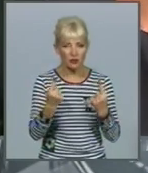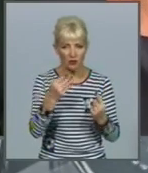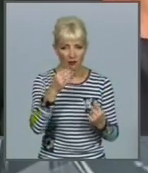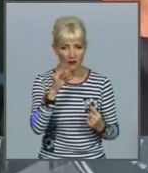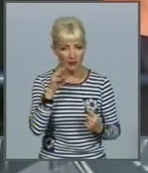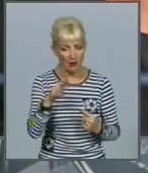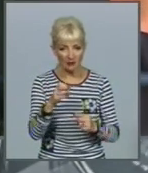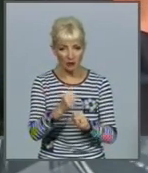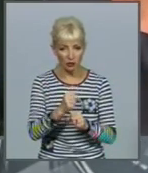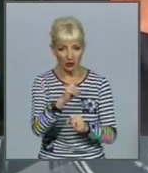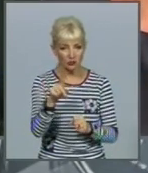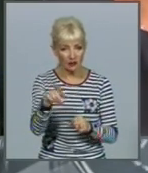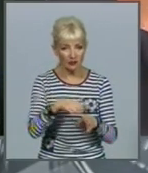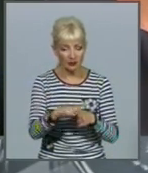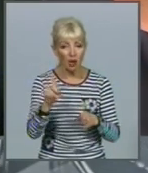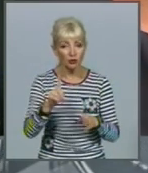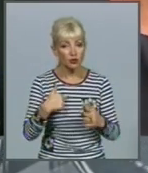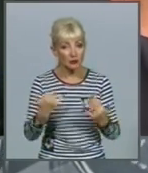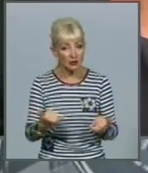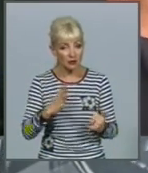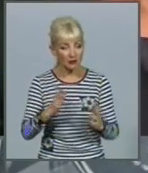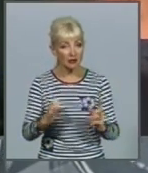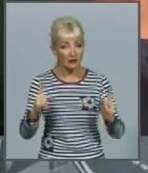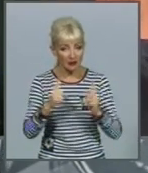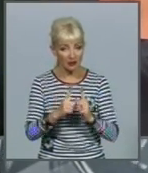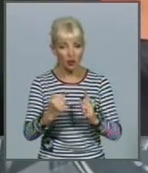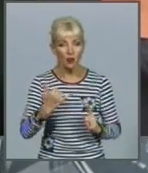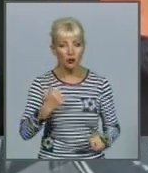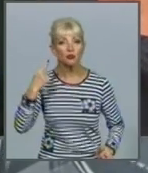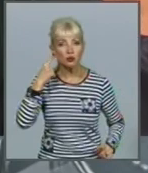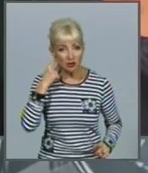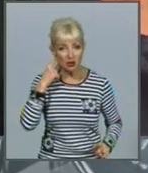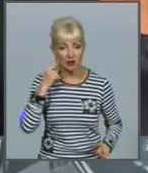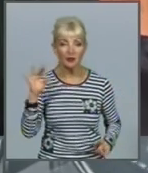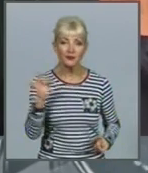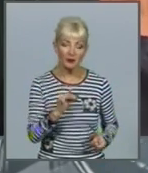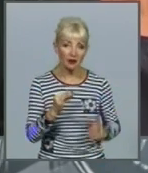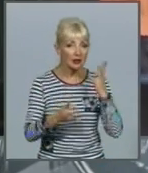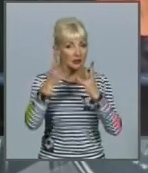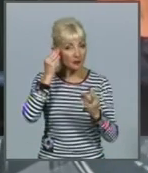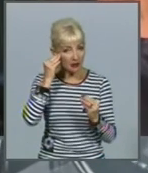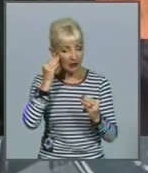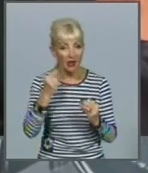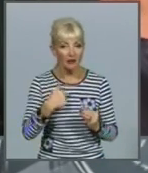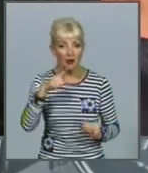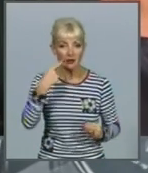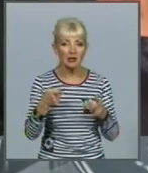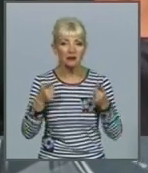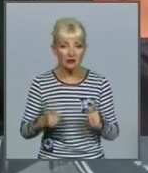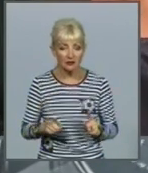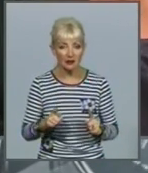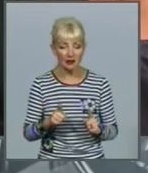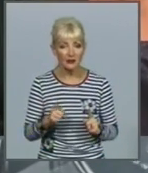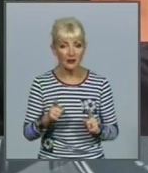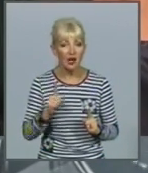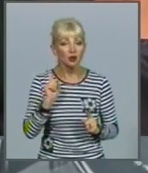то, что мы сегодня побывали на встрече, и нас услышали, и приняли к сведению, нам сказали действительно те реалии, которые они могут сделать, и то, что они